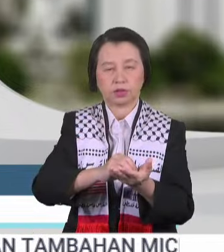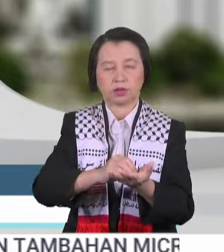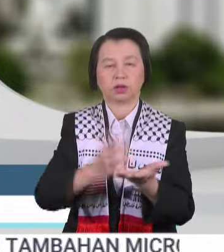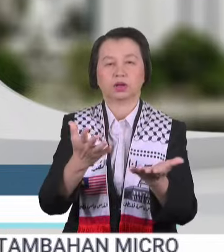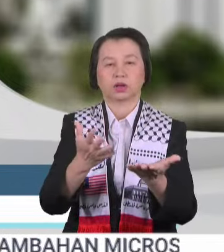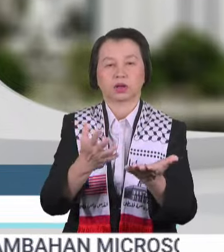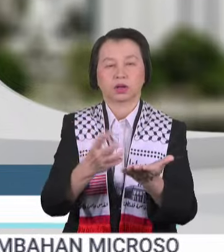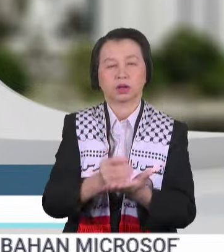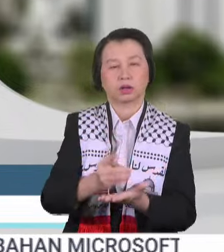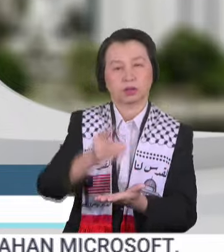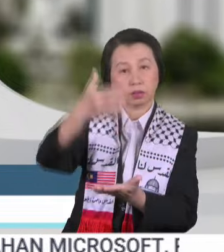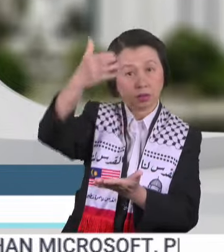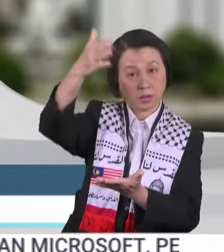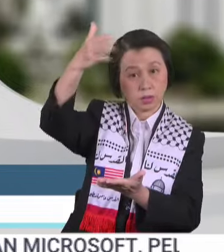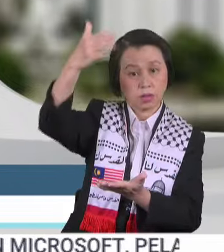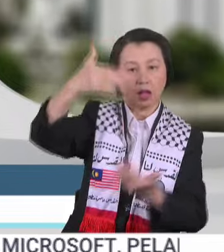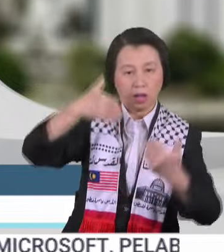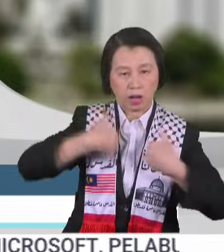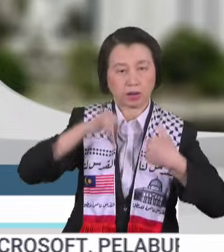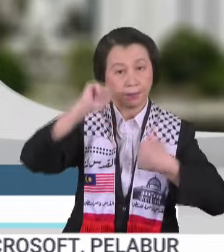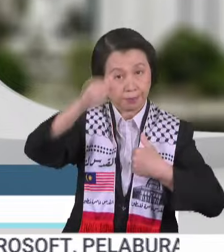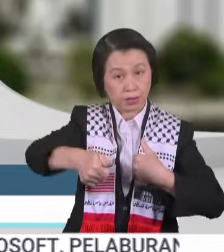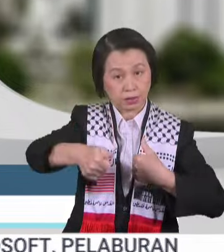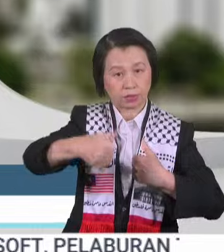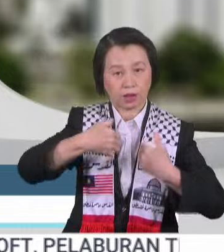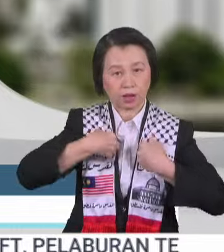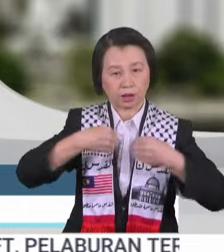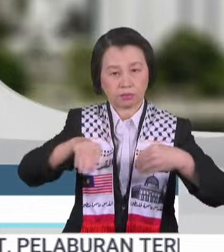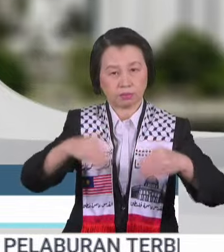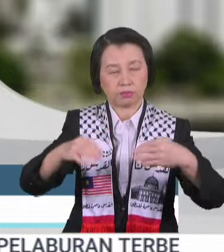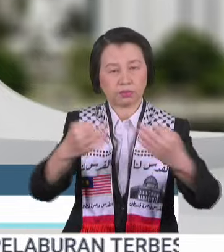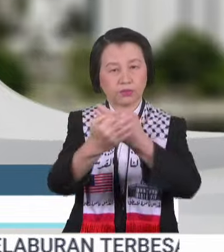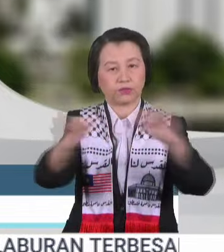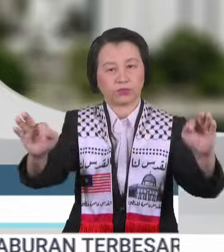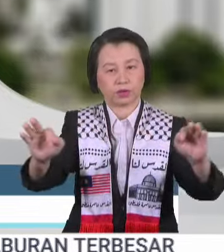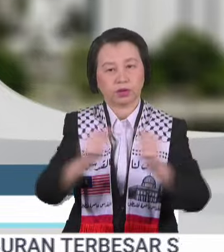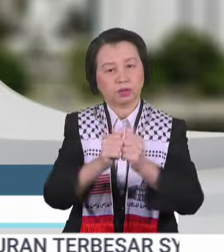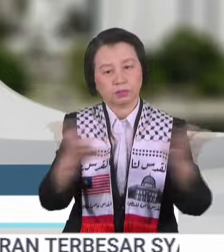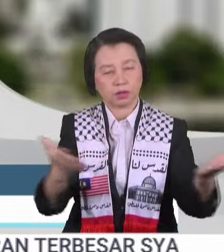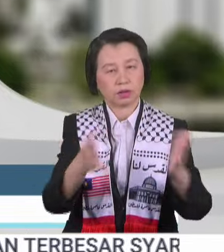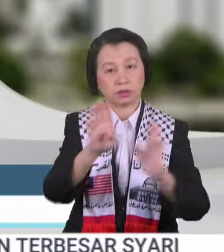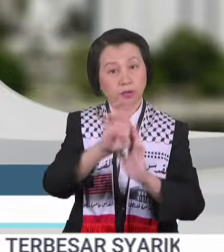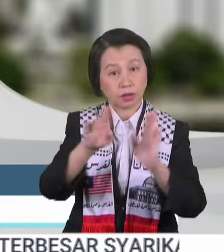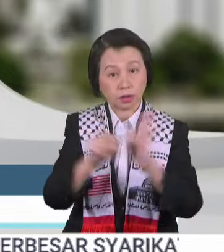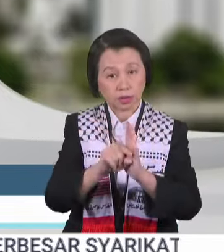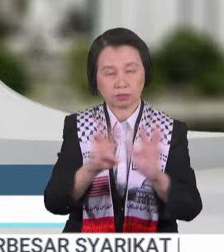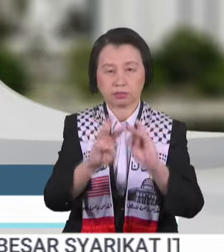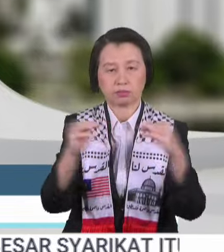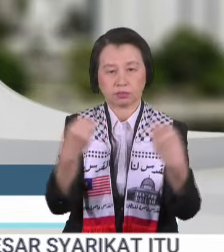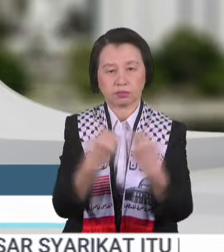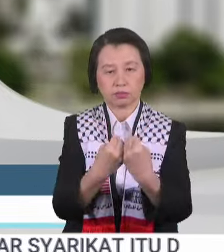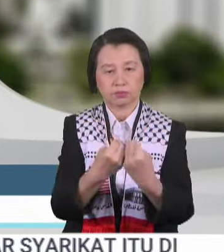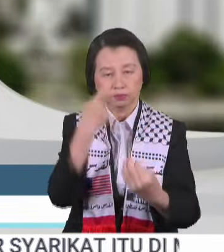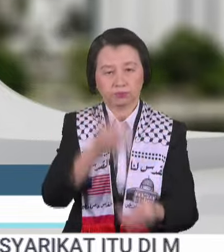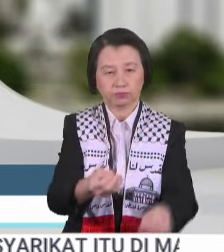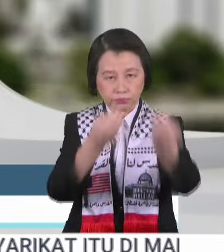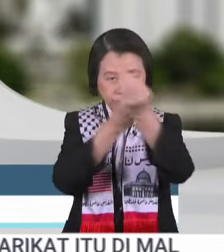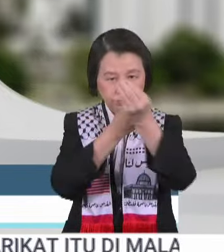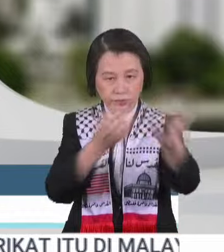akan berlangsung esok akan menyajikan pelbagai jenis juadah secara percuma tanpa mengira latar belakang masyarakat. Untuk maklumat